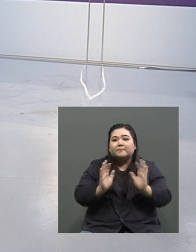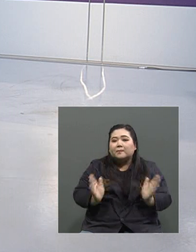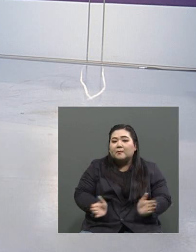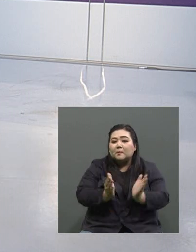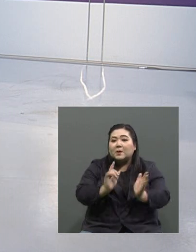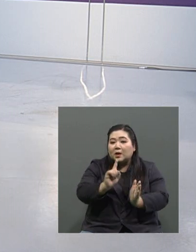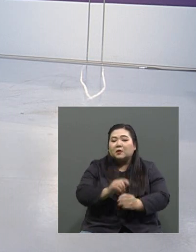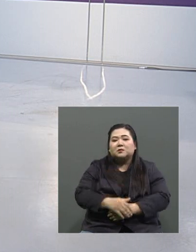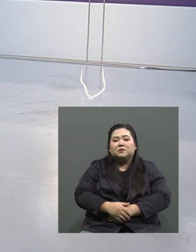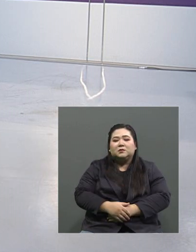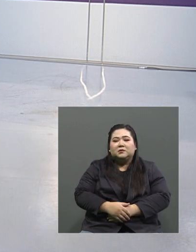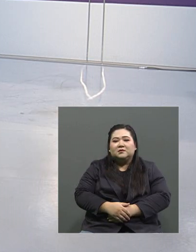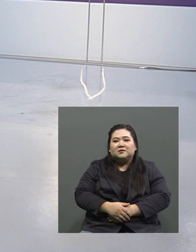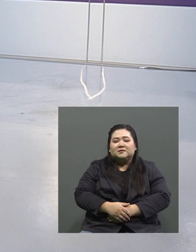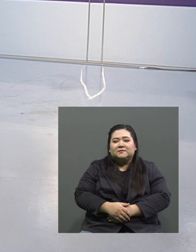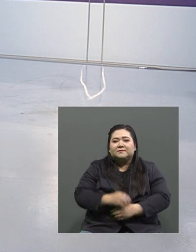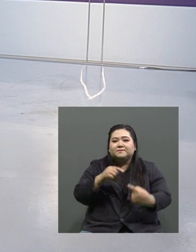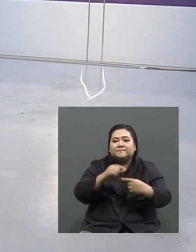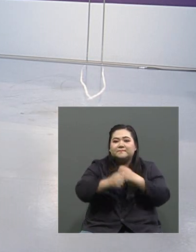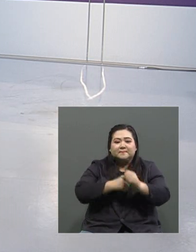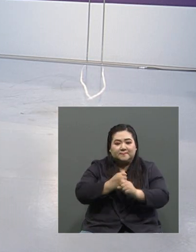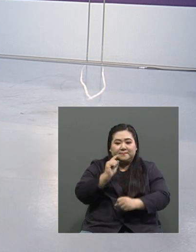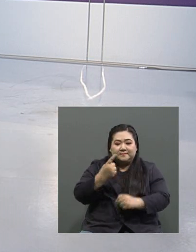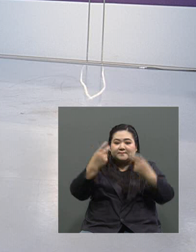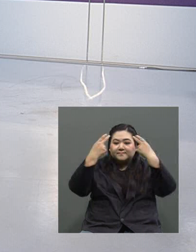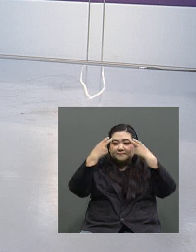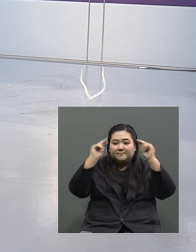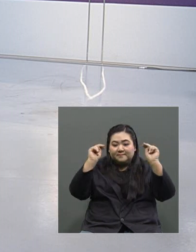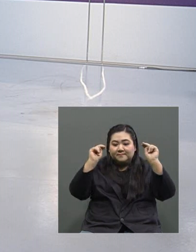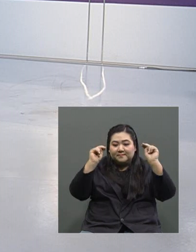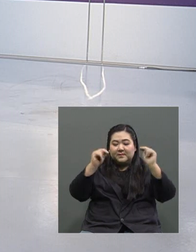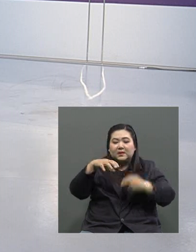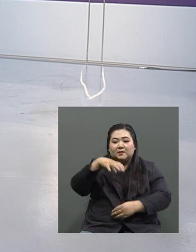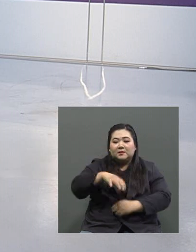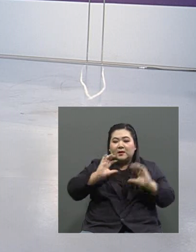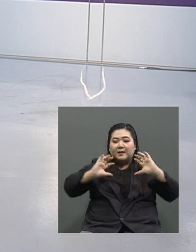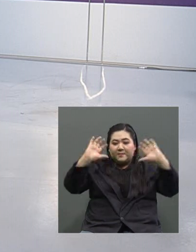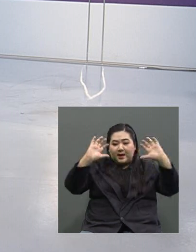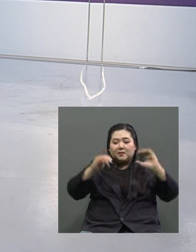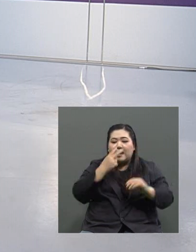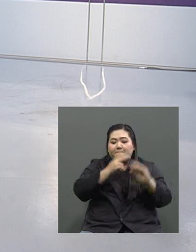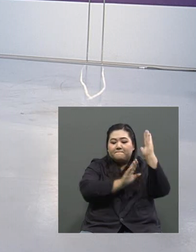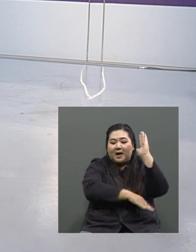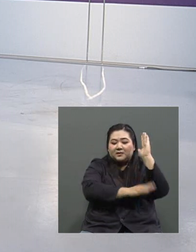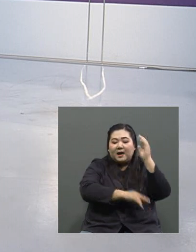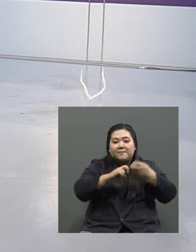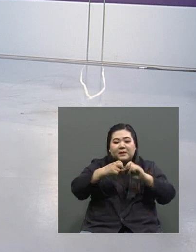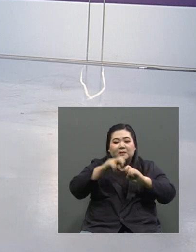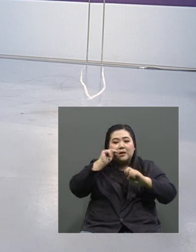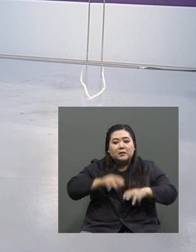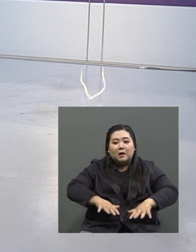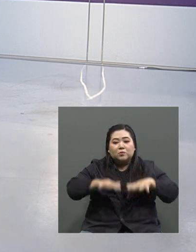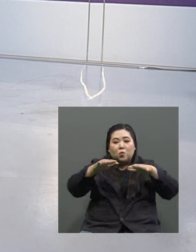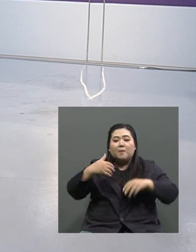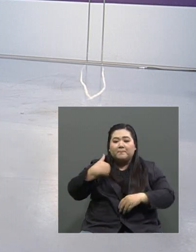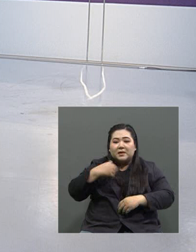คือสในช่วงที่มีการปีใหม่ขณะที่นายกรัฐมนตรีอยู่ที่ทำเนียบรัฐบาลภาคใต้นั้นเกิดเหตุการณ์น้ำท่วมก็มีการ